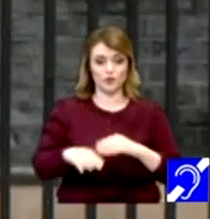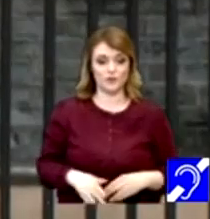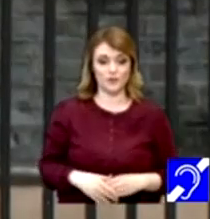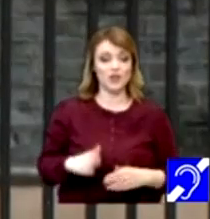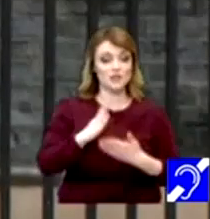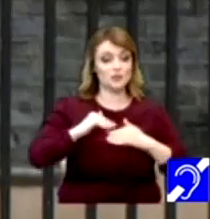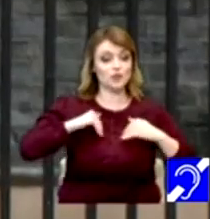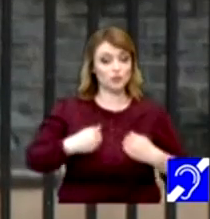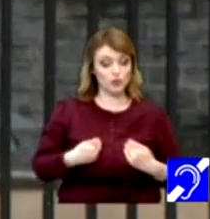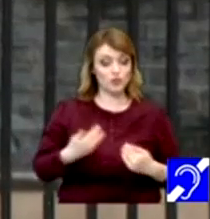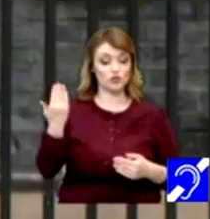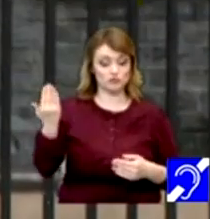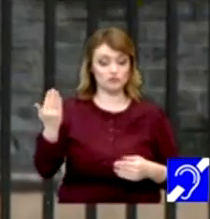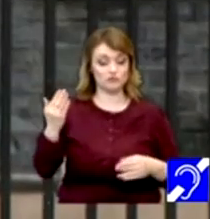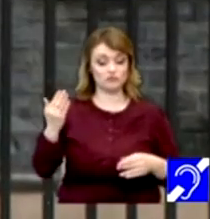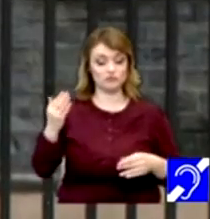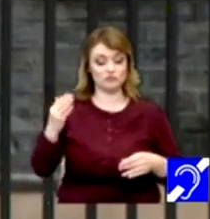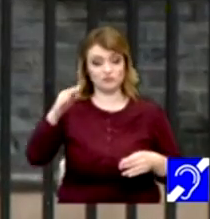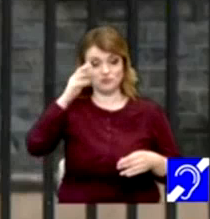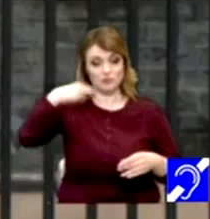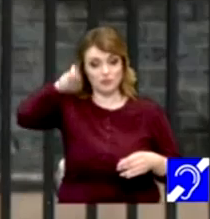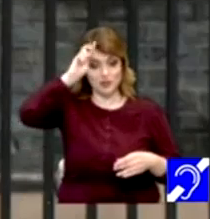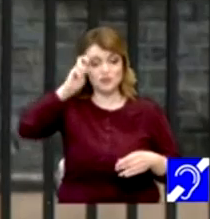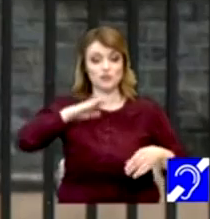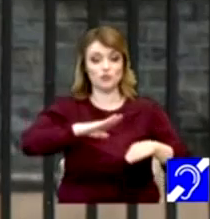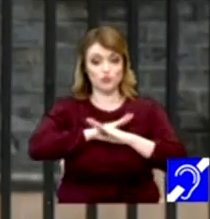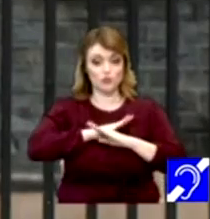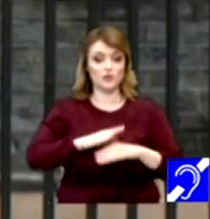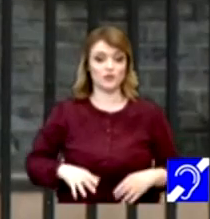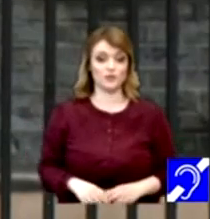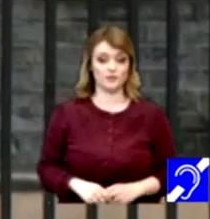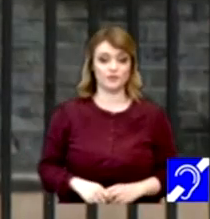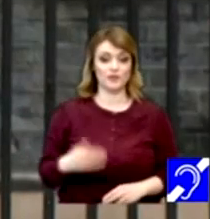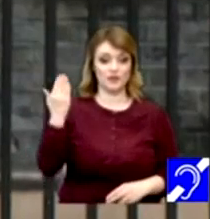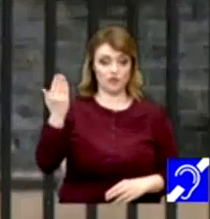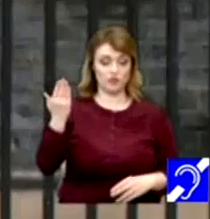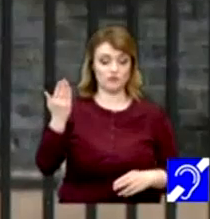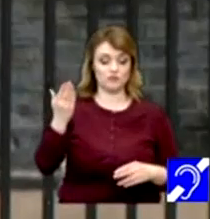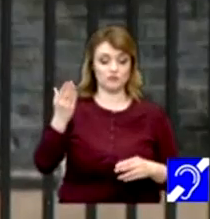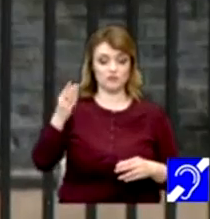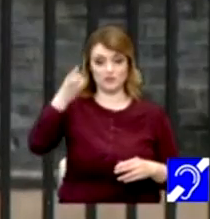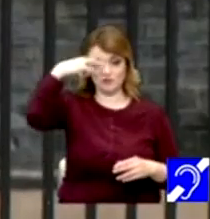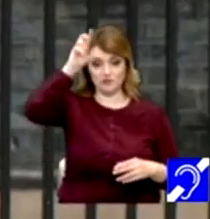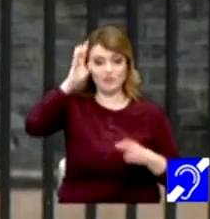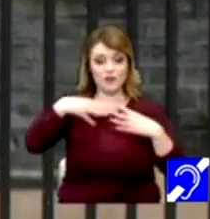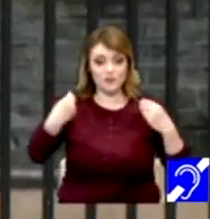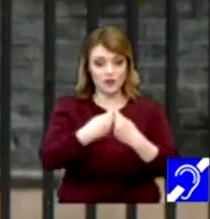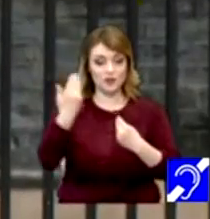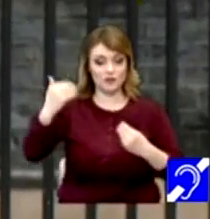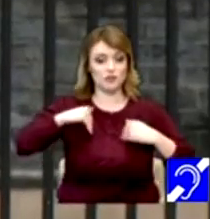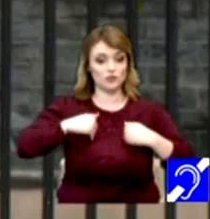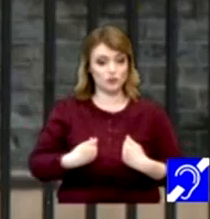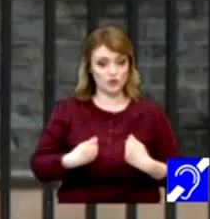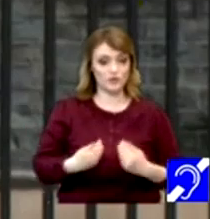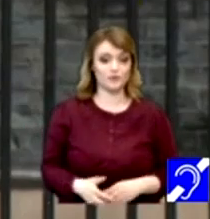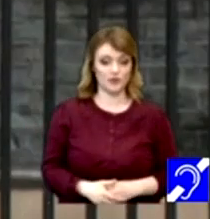Queen. We offer our condolences to her and to all her family. And we give thanks as a